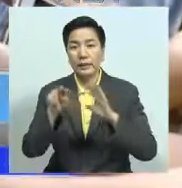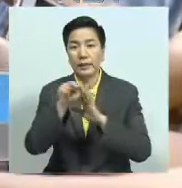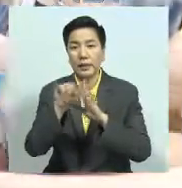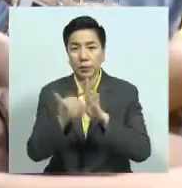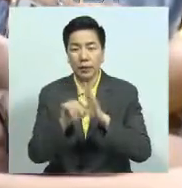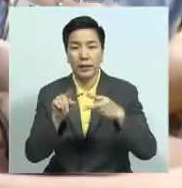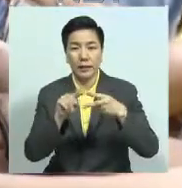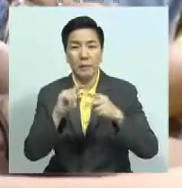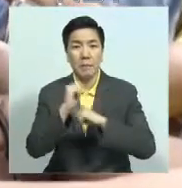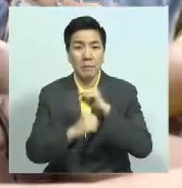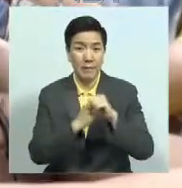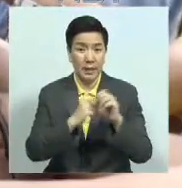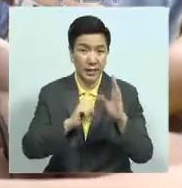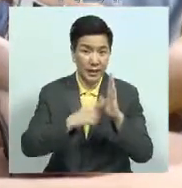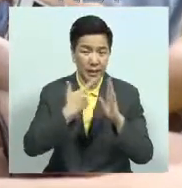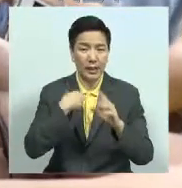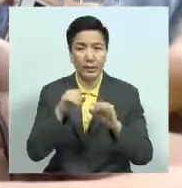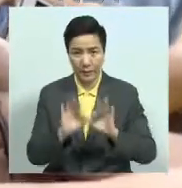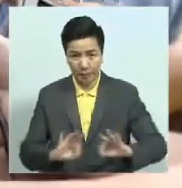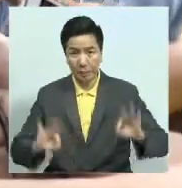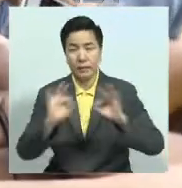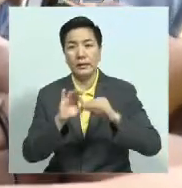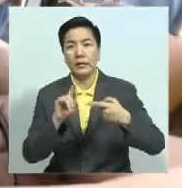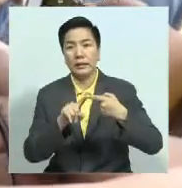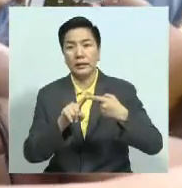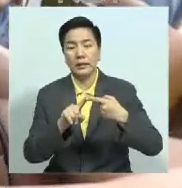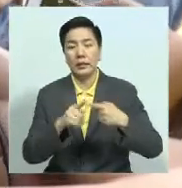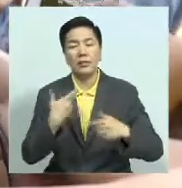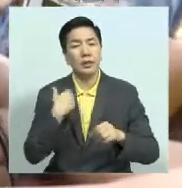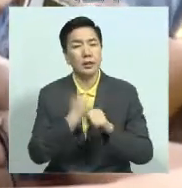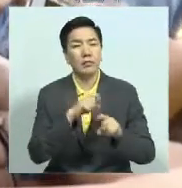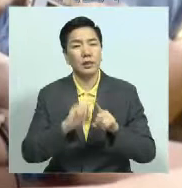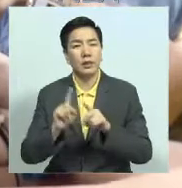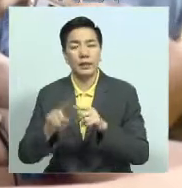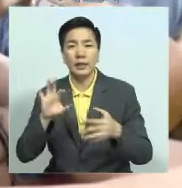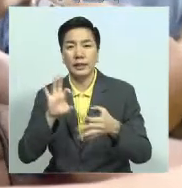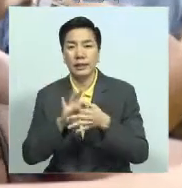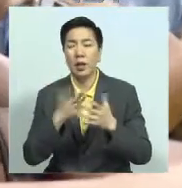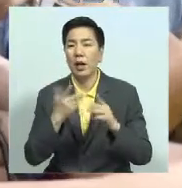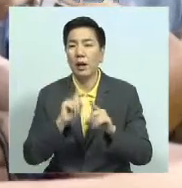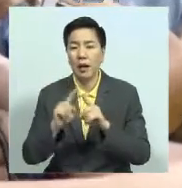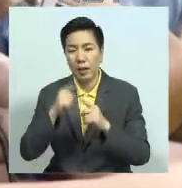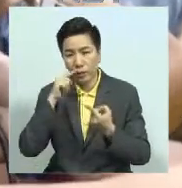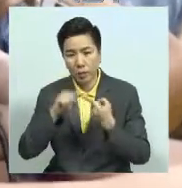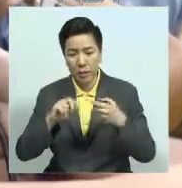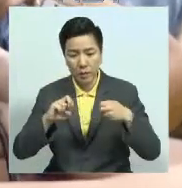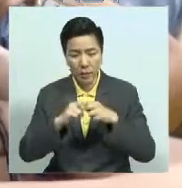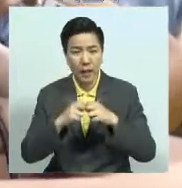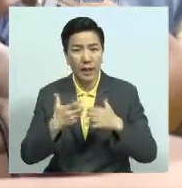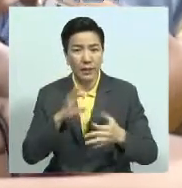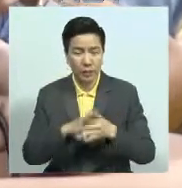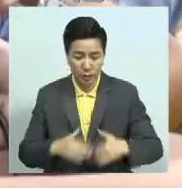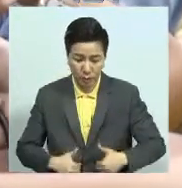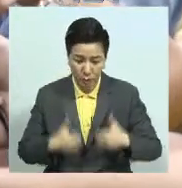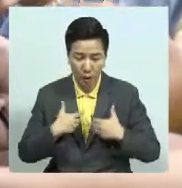ในปีแรกของรัฐบาลนี้เป็นเรื่องสำคัญนะครับก็ควบคุมหลายมิติครับในปีแรกนะครับไม่ว่าจะเป็นเรื่องปัญหาปากท้องน